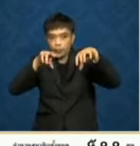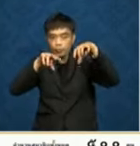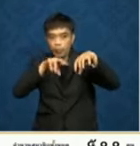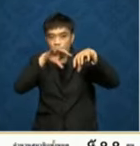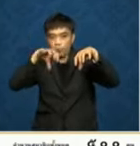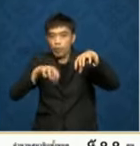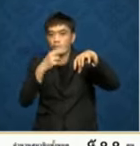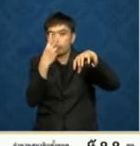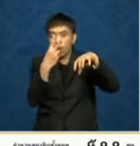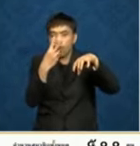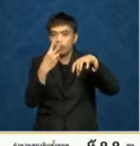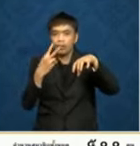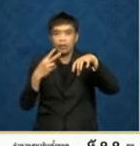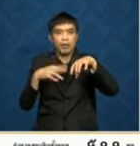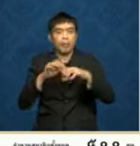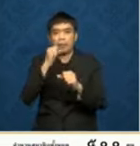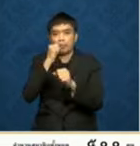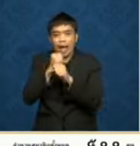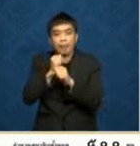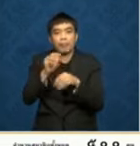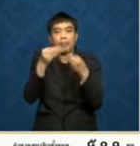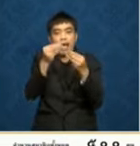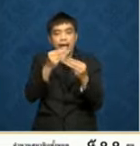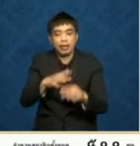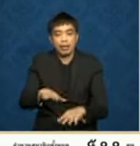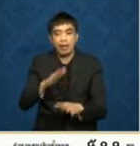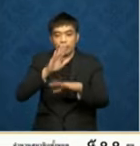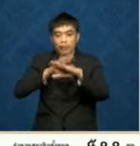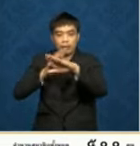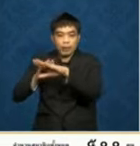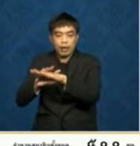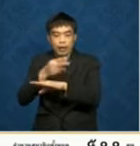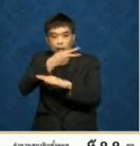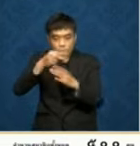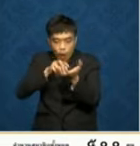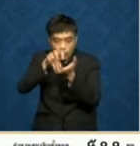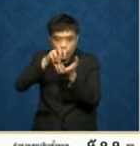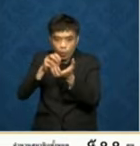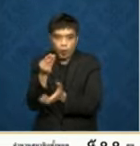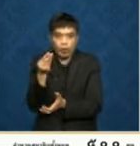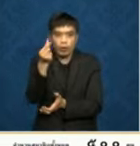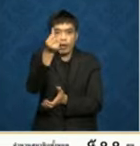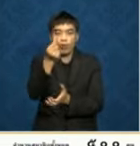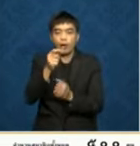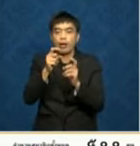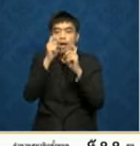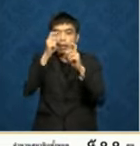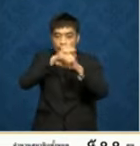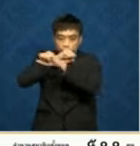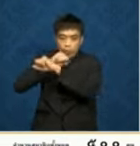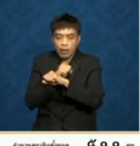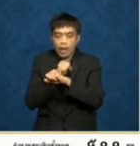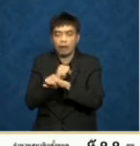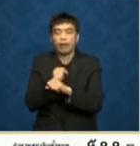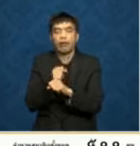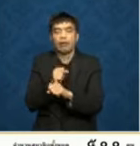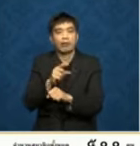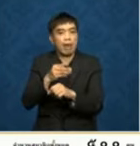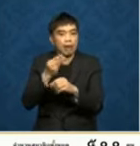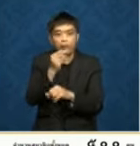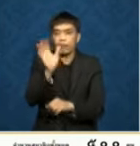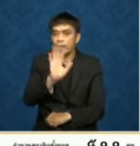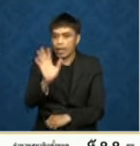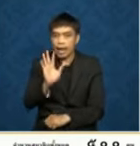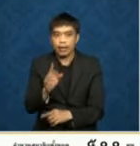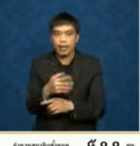การแ้งเตินภัยไม่ได้ทำใหเราแ้งเตืภายได้เร็วขึ้นหรอเตือนได้พ้นที่ ที่กว้างขึ้นเพระ CBE มีน่าที่แค่ระ